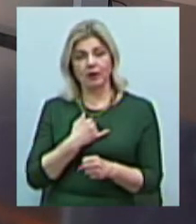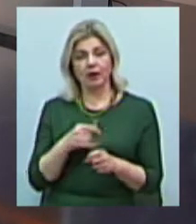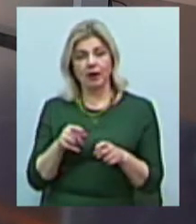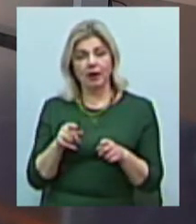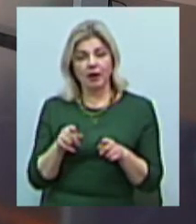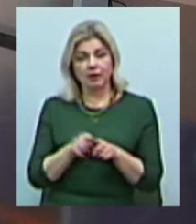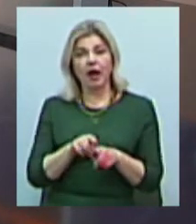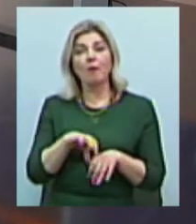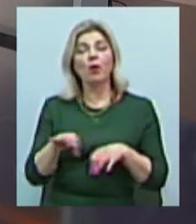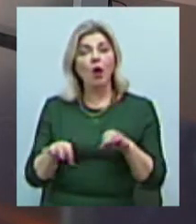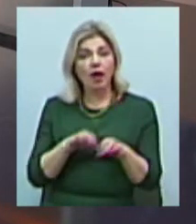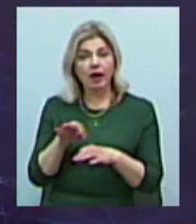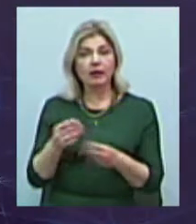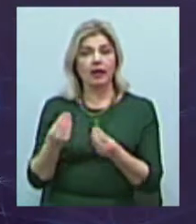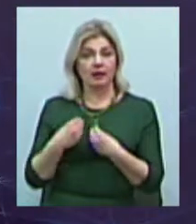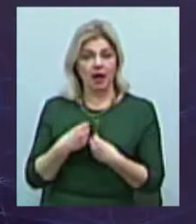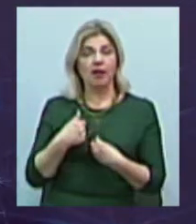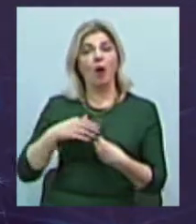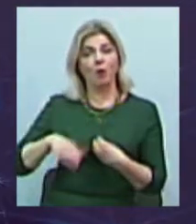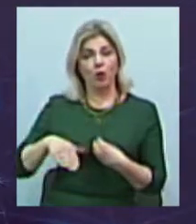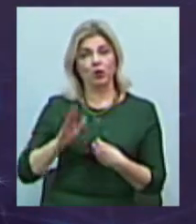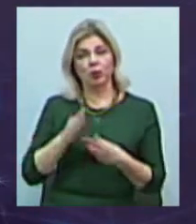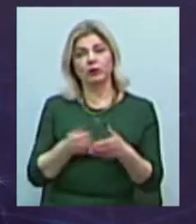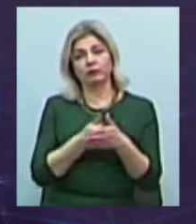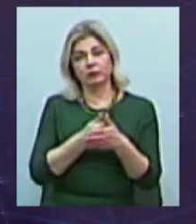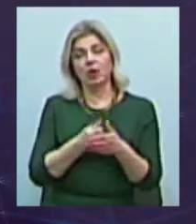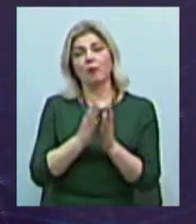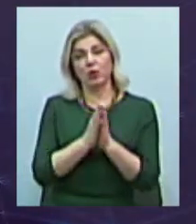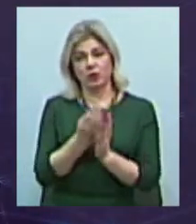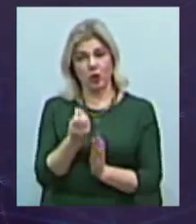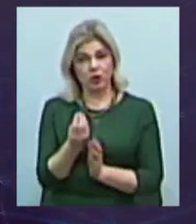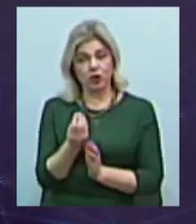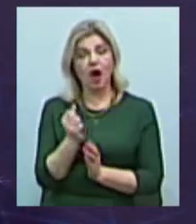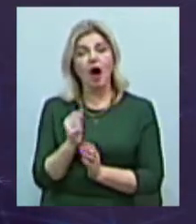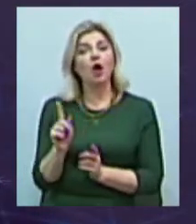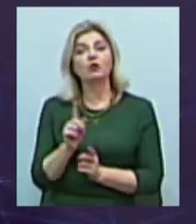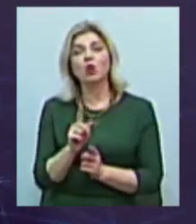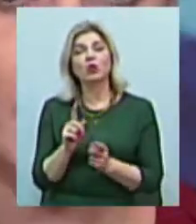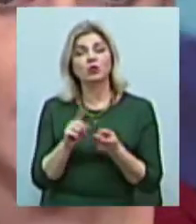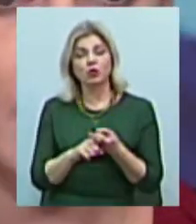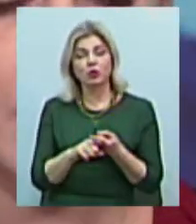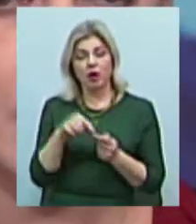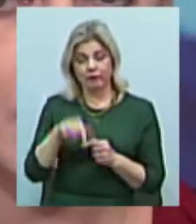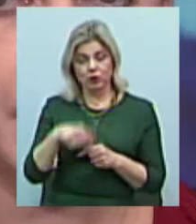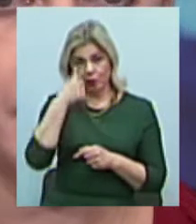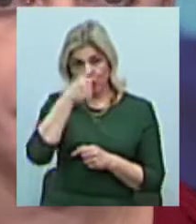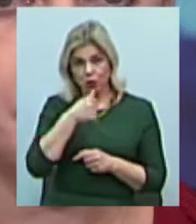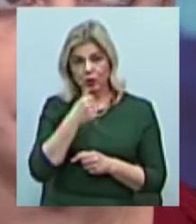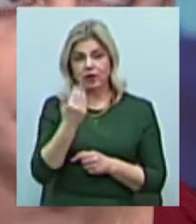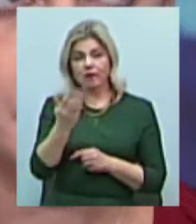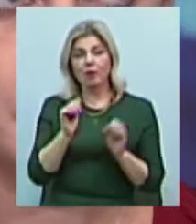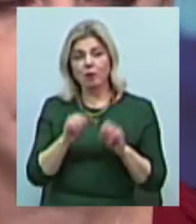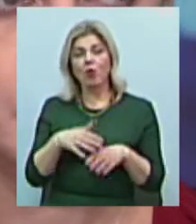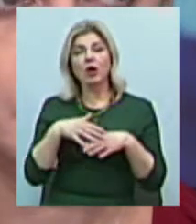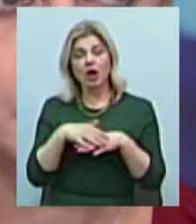технічному завданню проєкт, надати мені, і я вже буду потім знов просити кошти. Що стосується, тому в цьому році ви можете